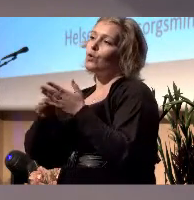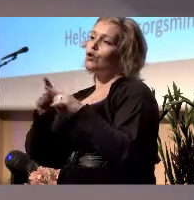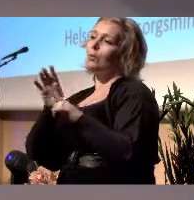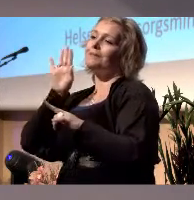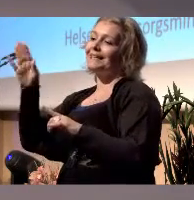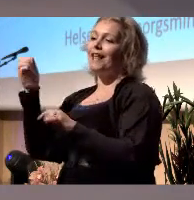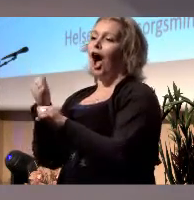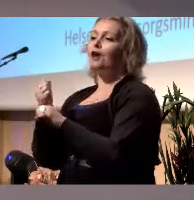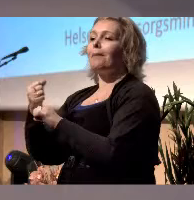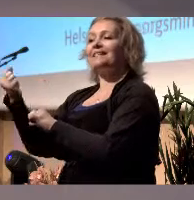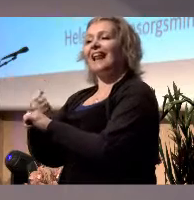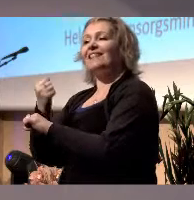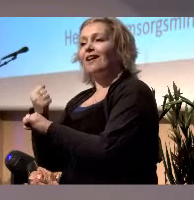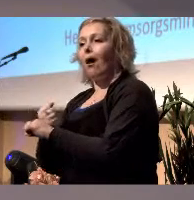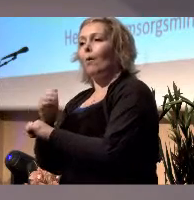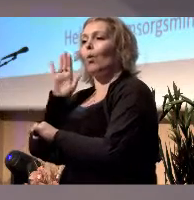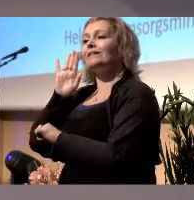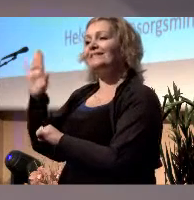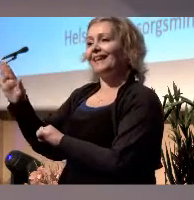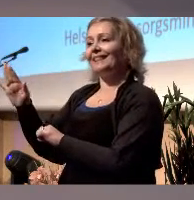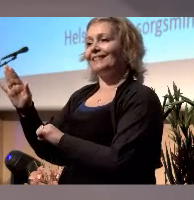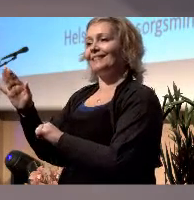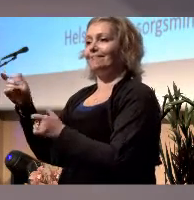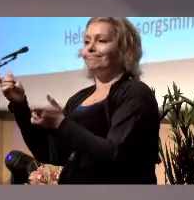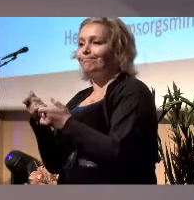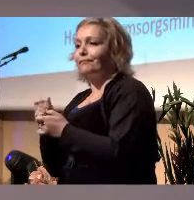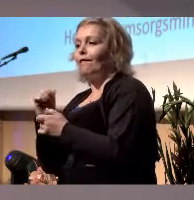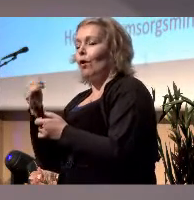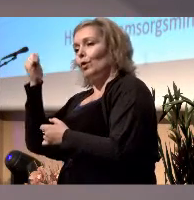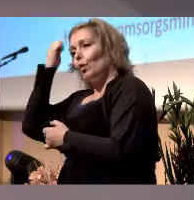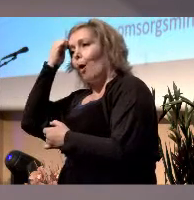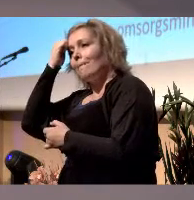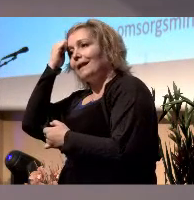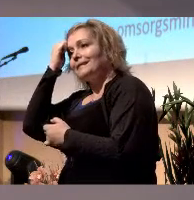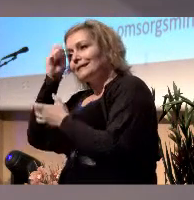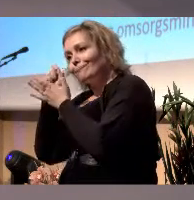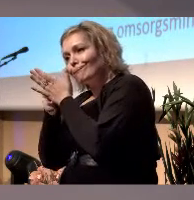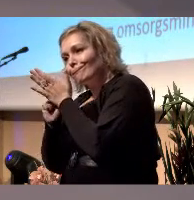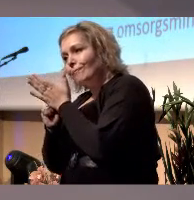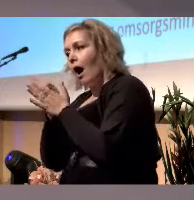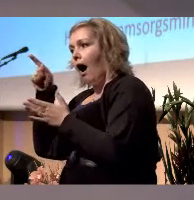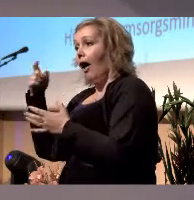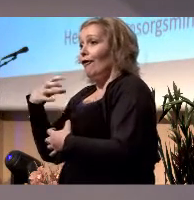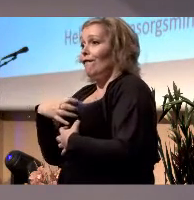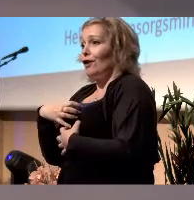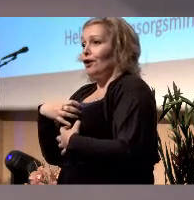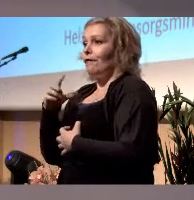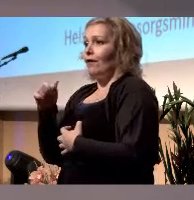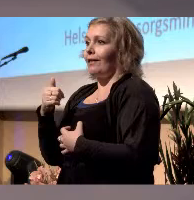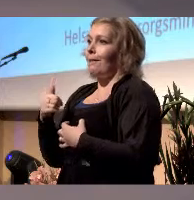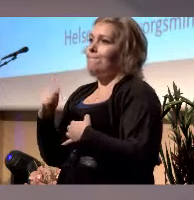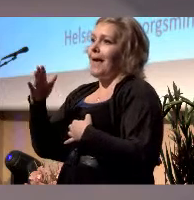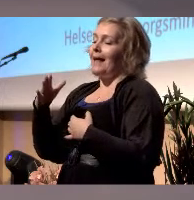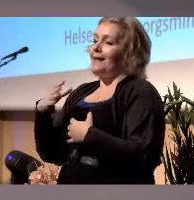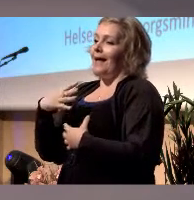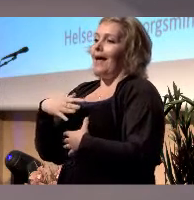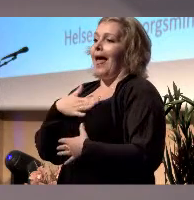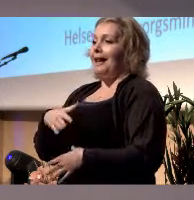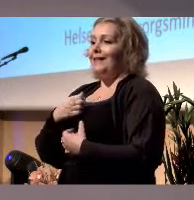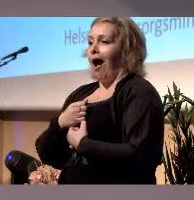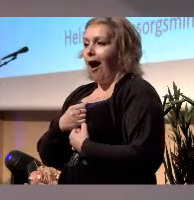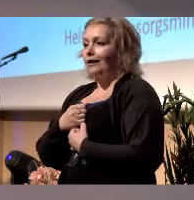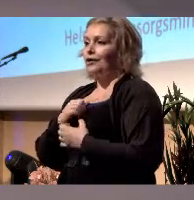sitt arbeidsredskap og sin notatblokk for hukommelsen. Han frykter det vil føre til mer helseangst og